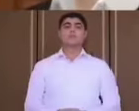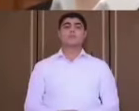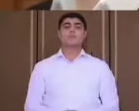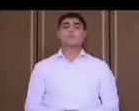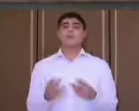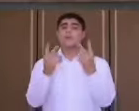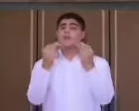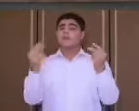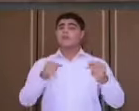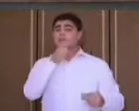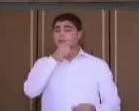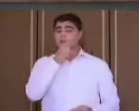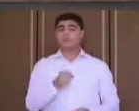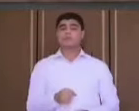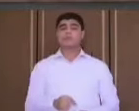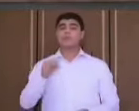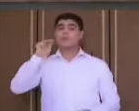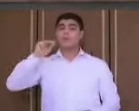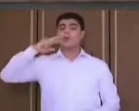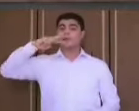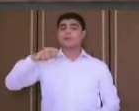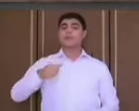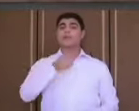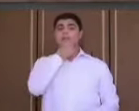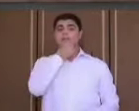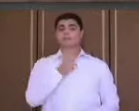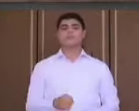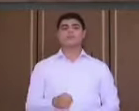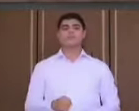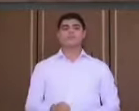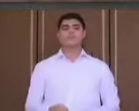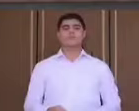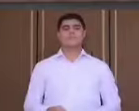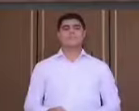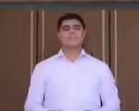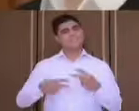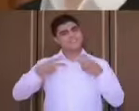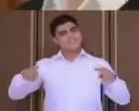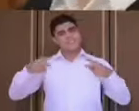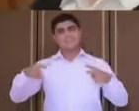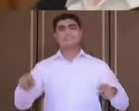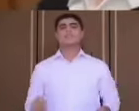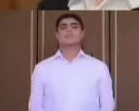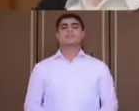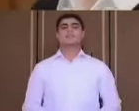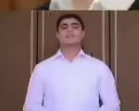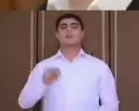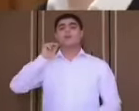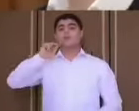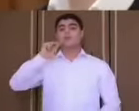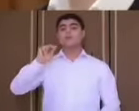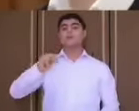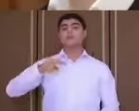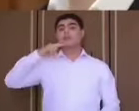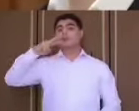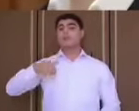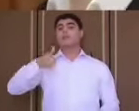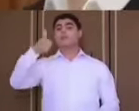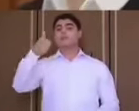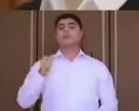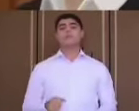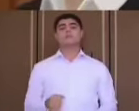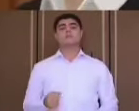يا سمسمة. ياه، ده لسه فاضل كتير قوي. طب ما تحكي لي حكاية يا جدو. حاضر يا